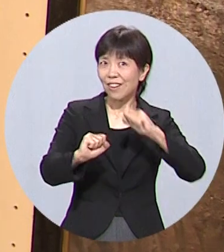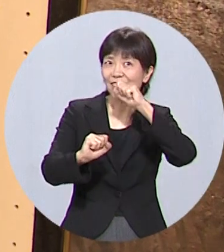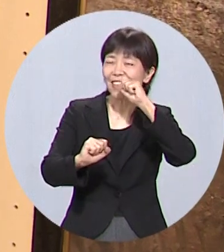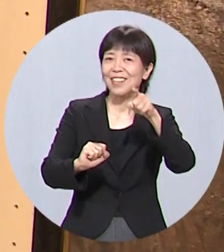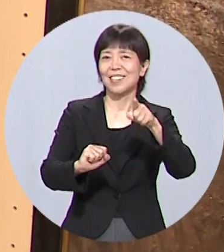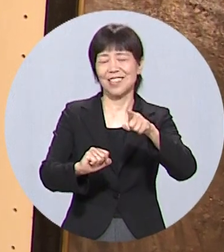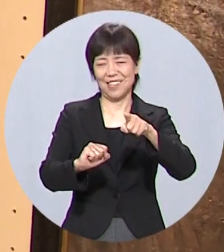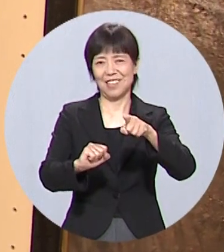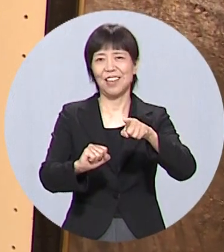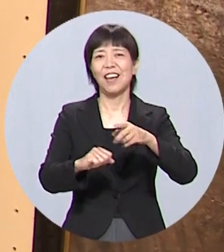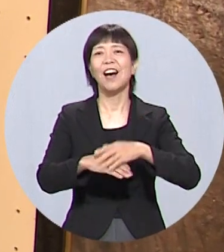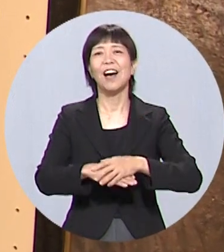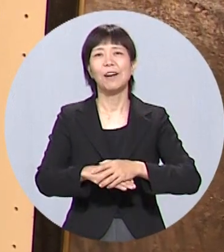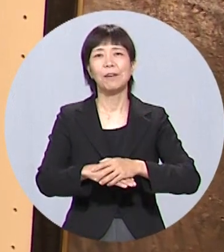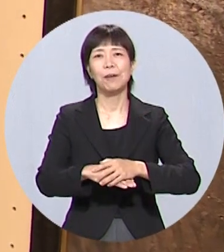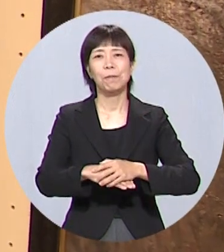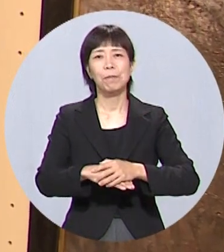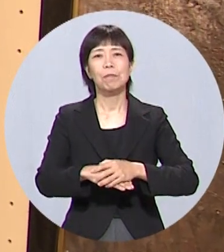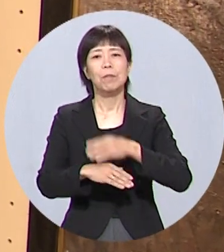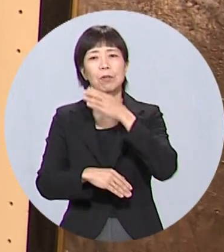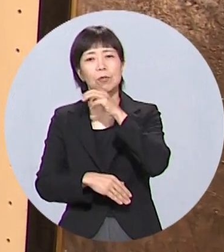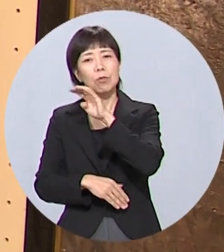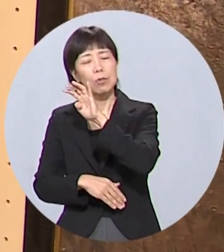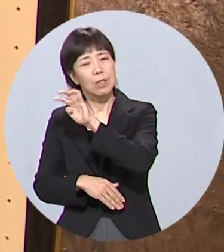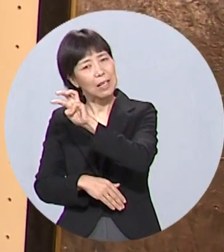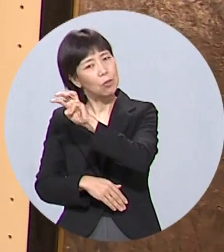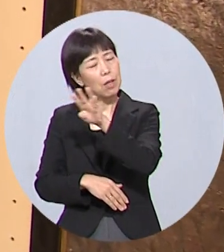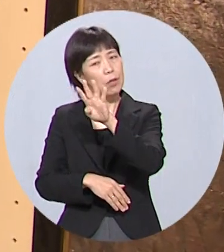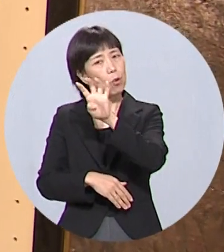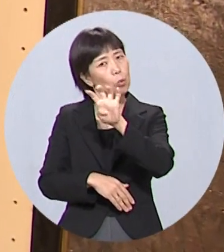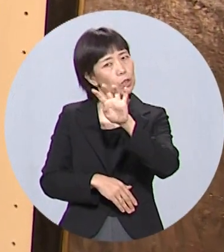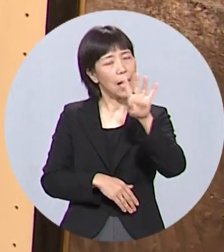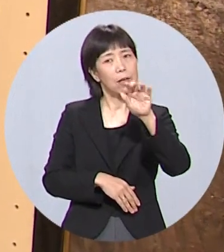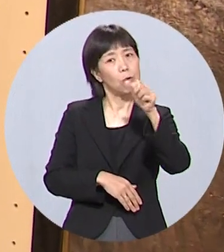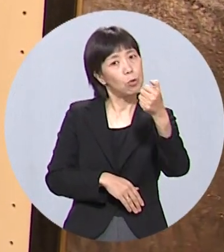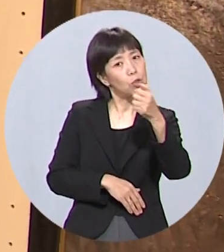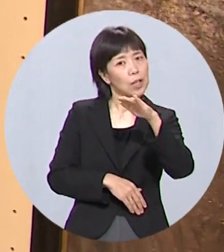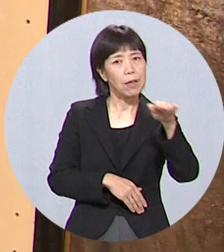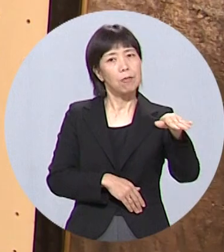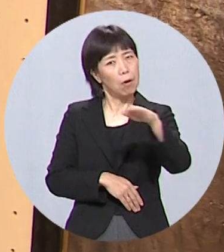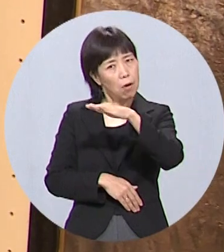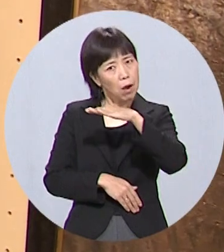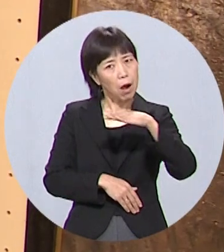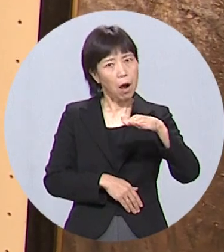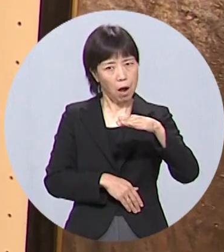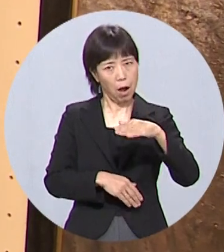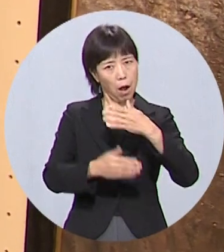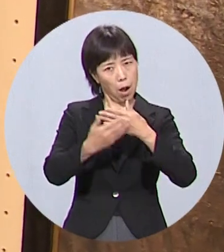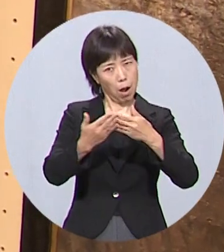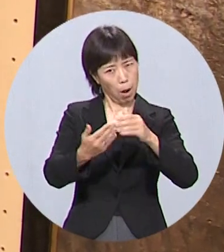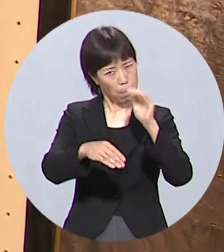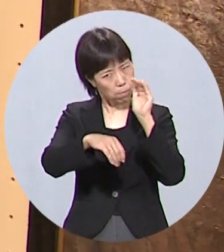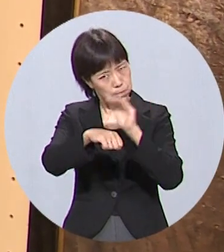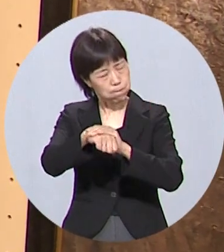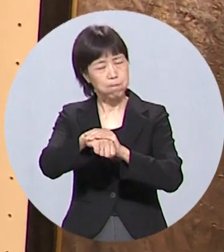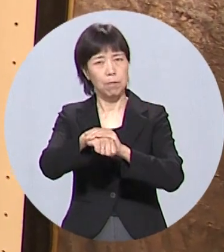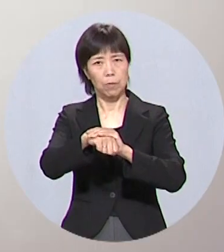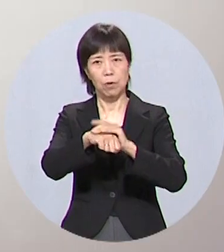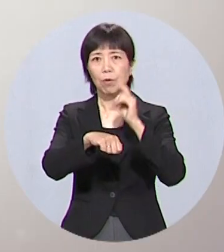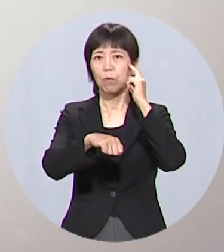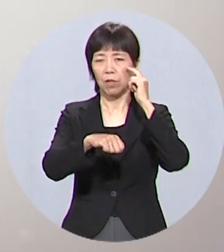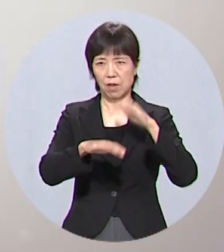で、そうですね、でまた少し上の世代、30代、40代、50代の人たちもやはりすごく力が充実してるなっていうのは感じます